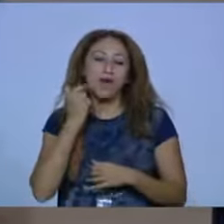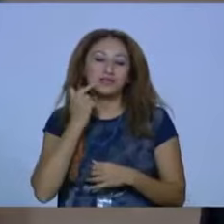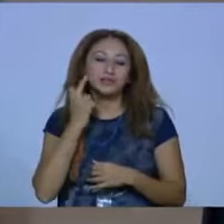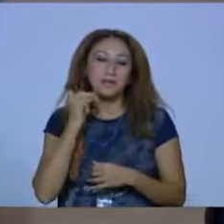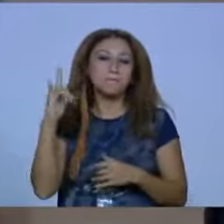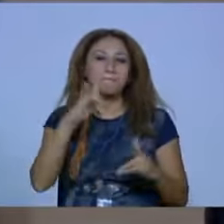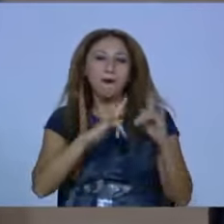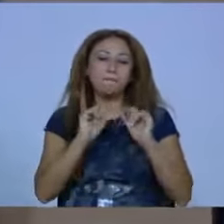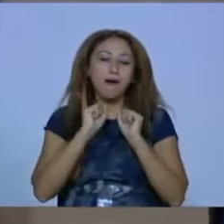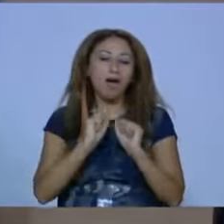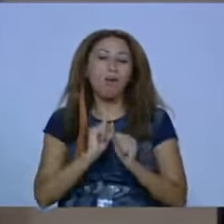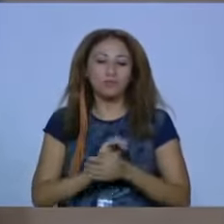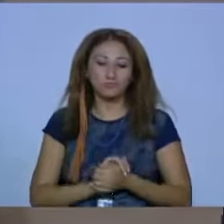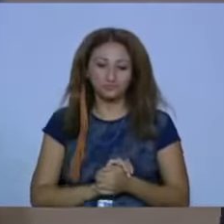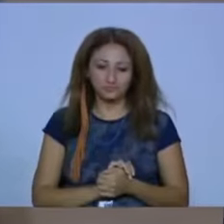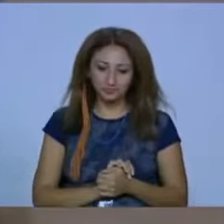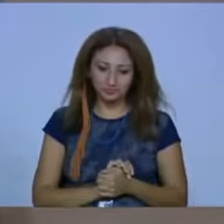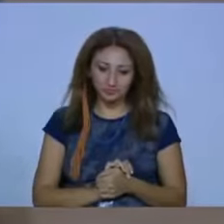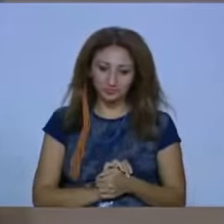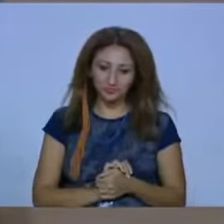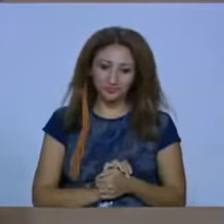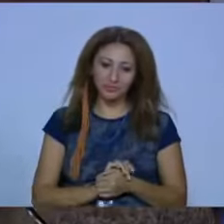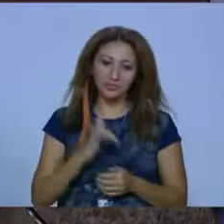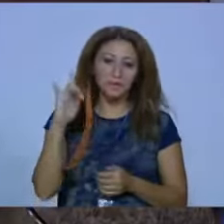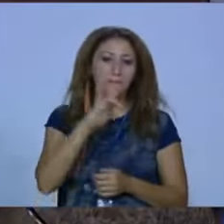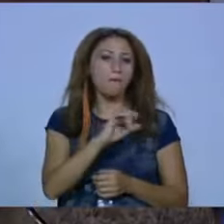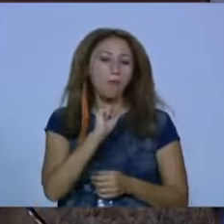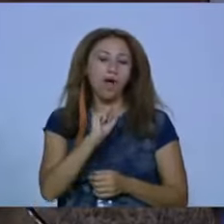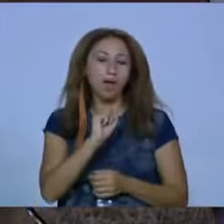جدا، بيحبه قوي بشكل خاص،